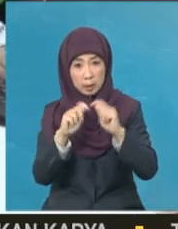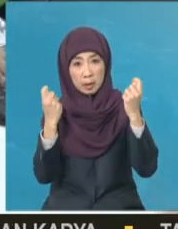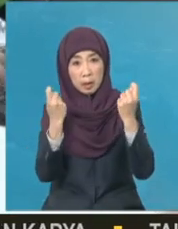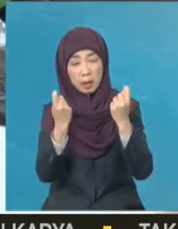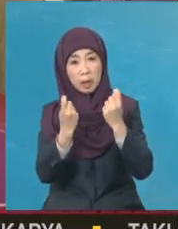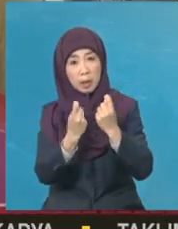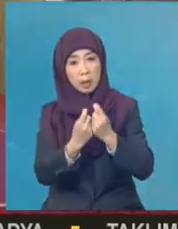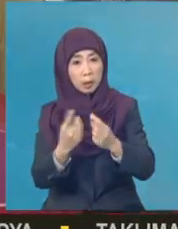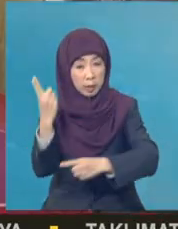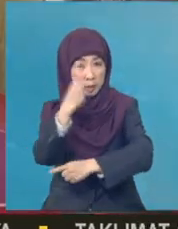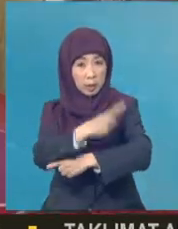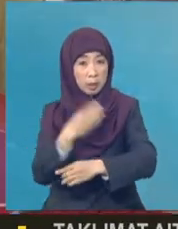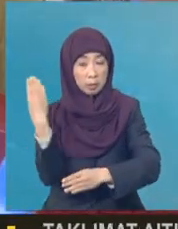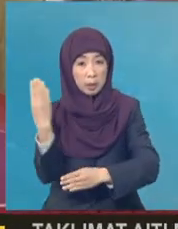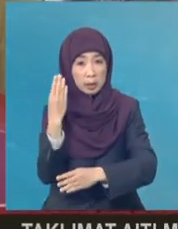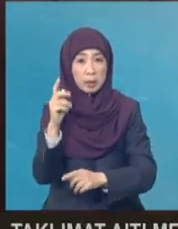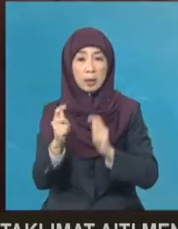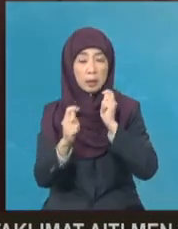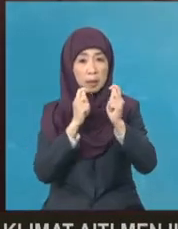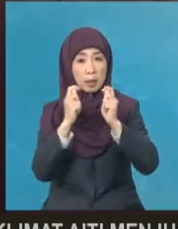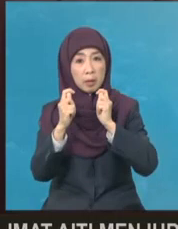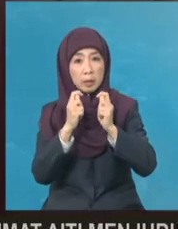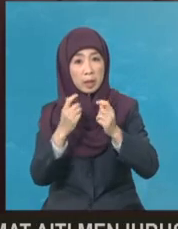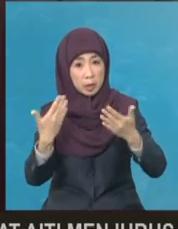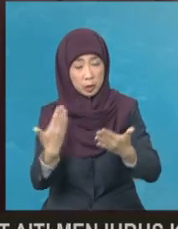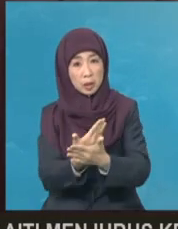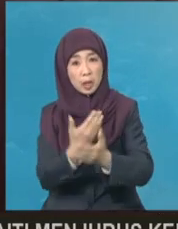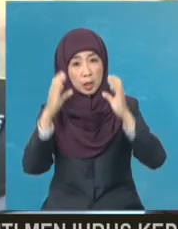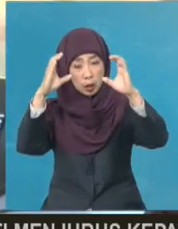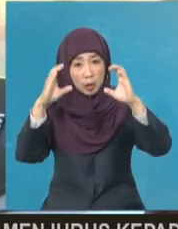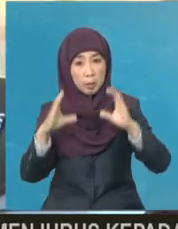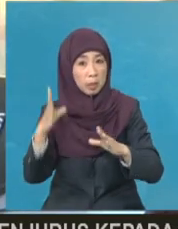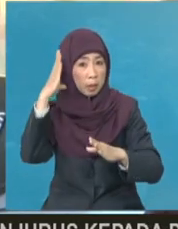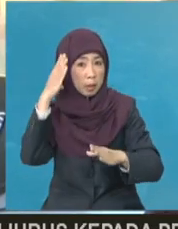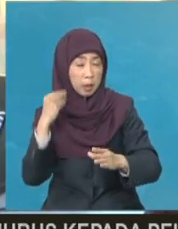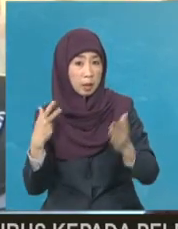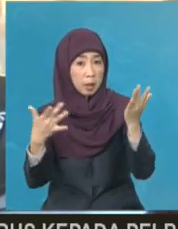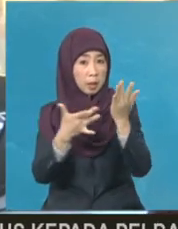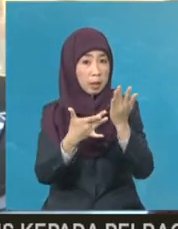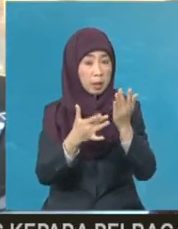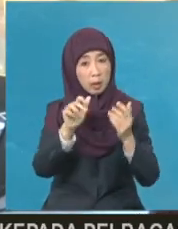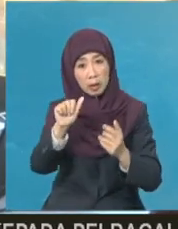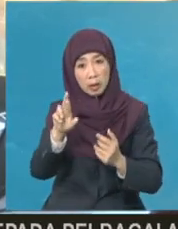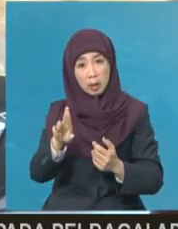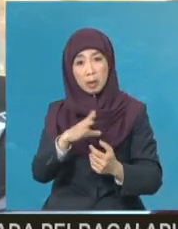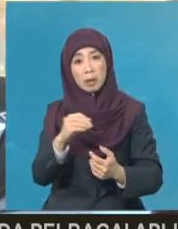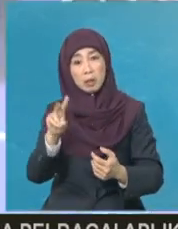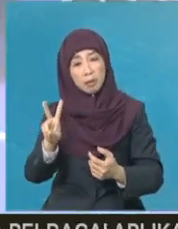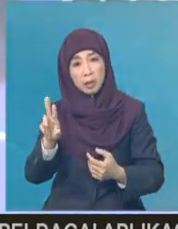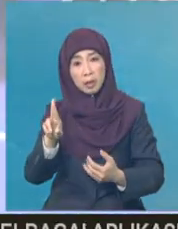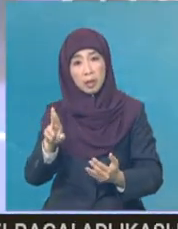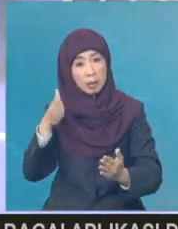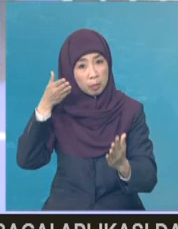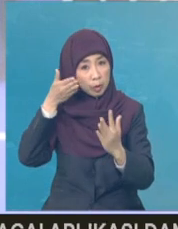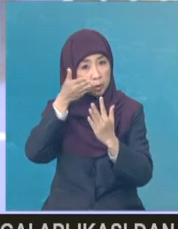harian berjalan seperti biasa taklimat juga menampilkan tren baru di dalam pengalaman penggunaan teknologi ea Gan biar yang